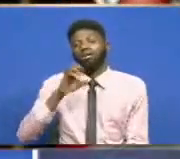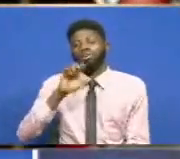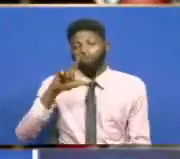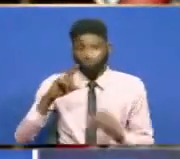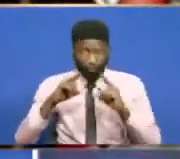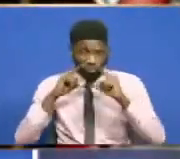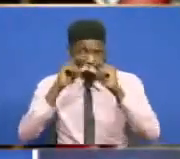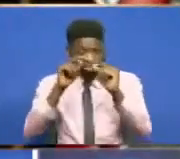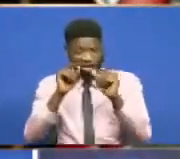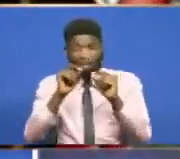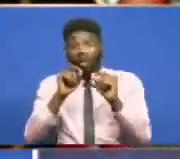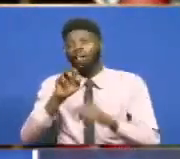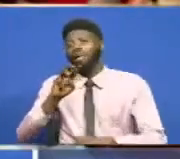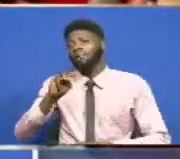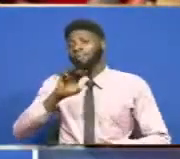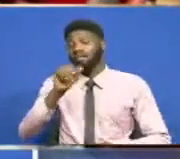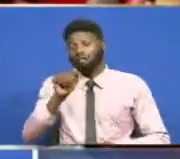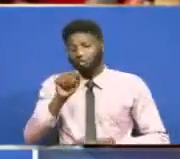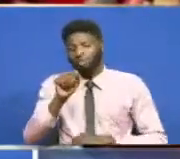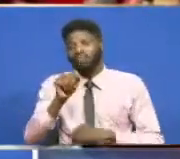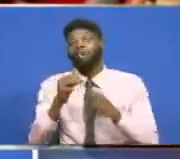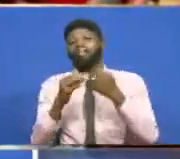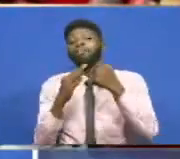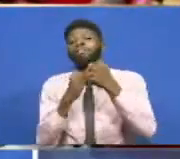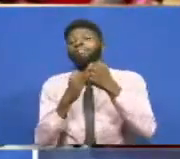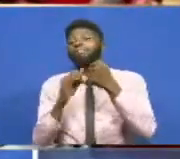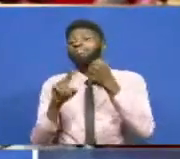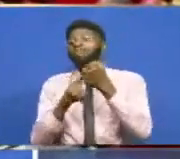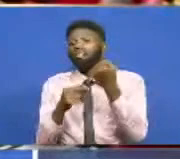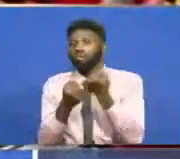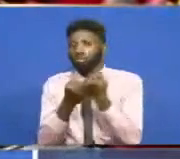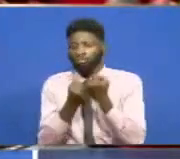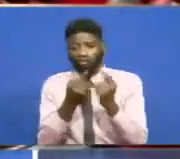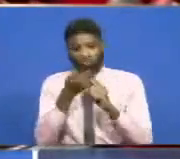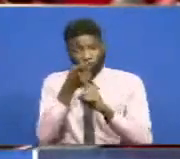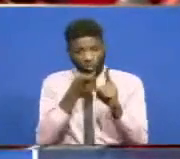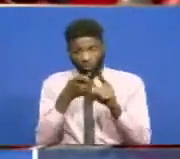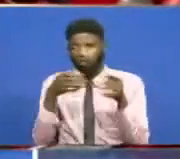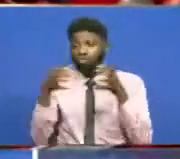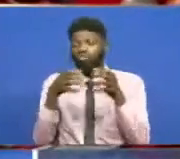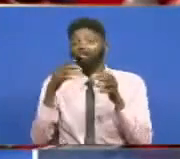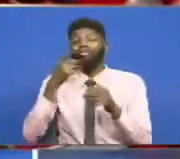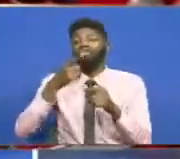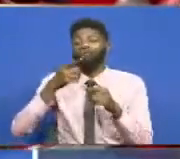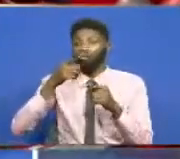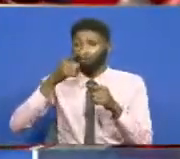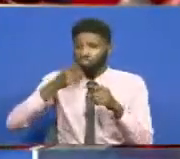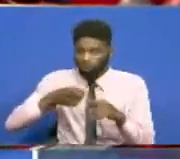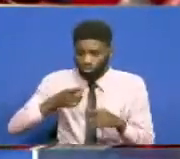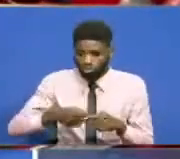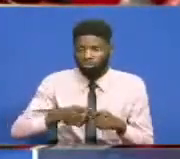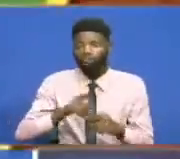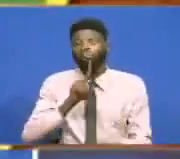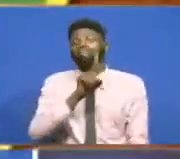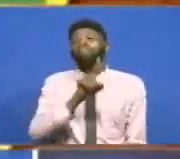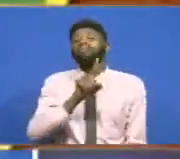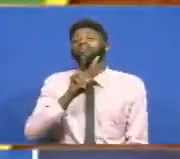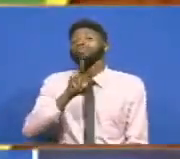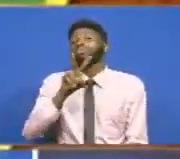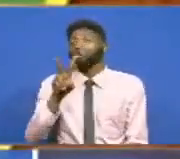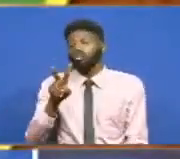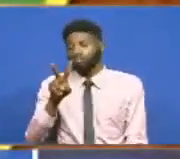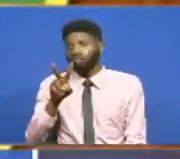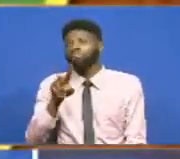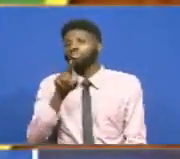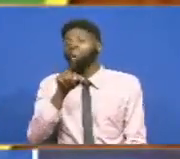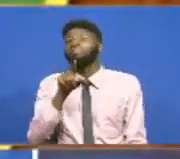inaungwa mkono na wanachama 86 kati ya wanachama wote 122 wa bunge la kaunti hiyo, ambayo ni zaidi ya